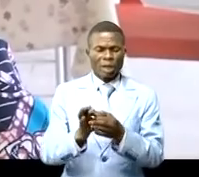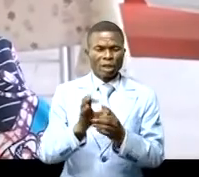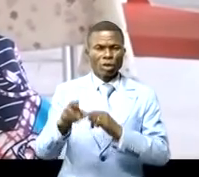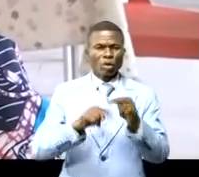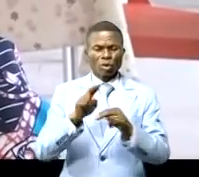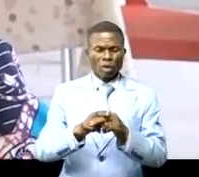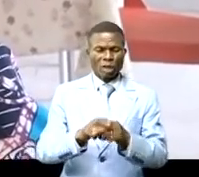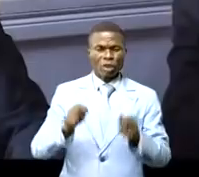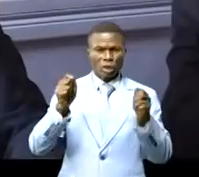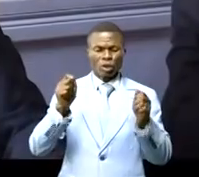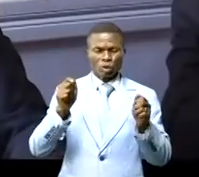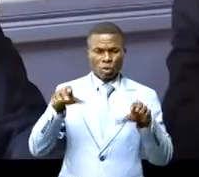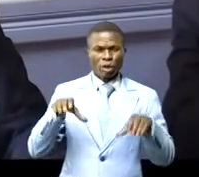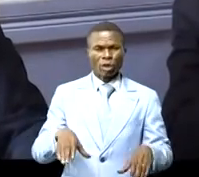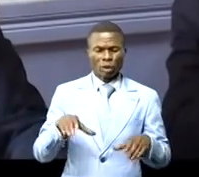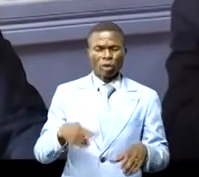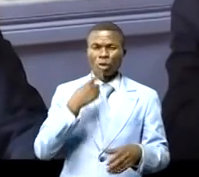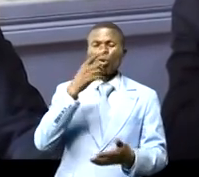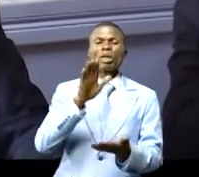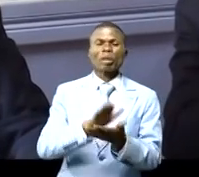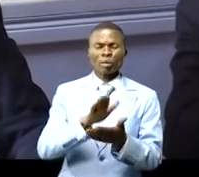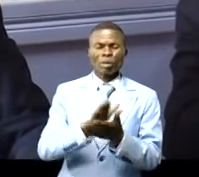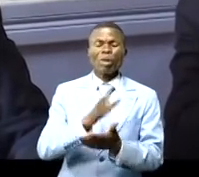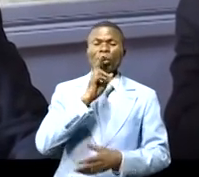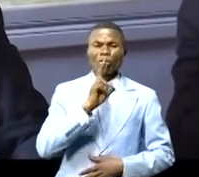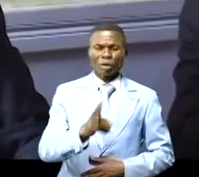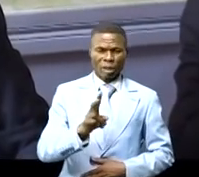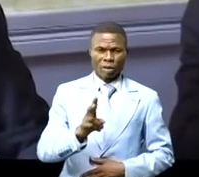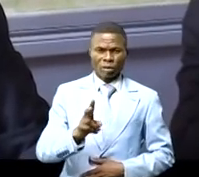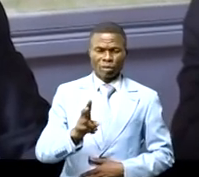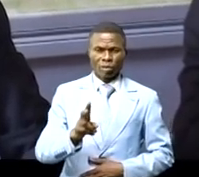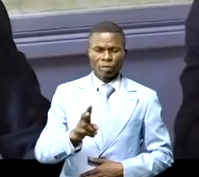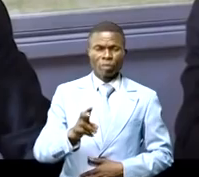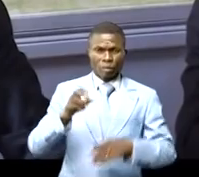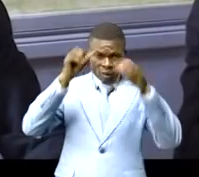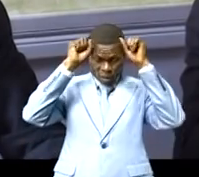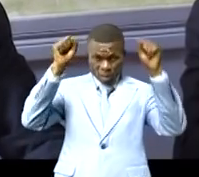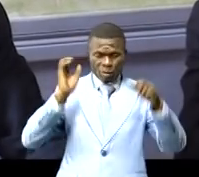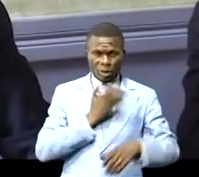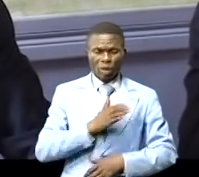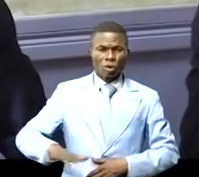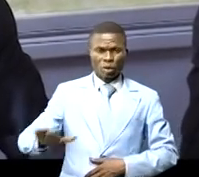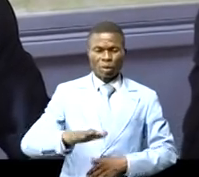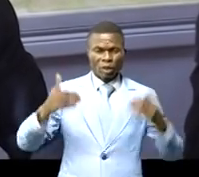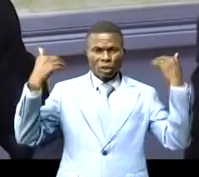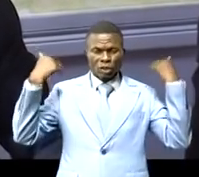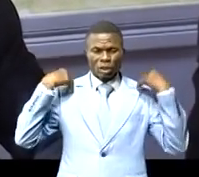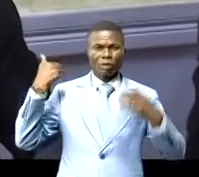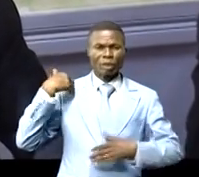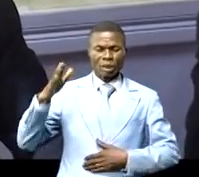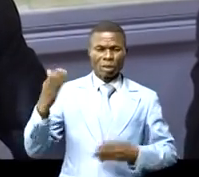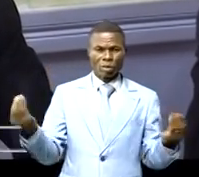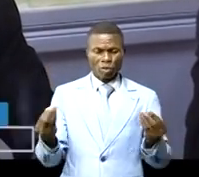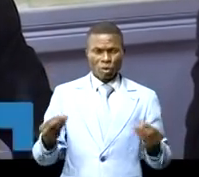Congo, UNPC, de remercier sincèrement le président de la République, chef de l'État,